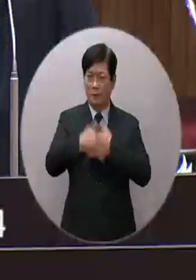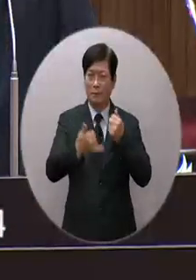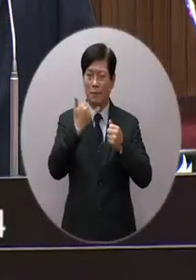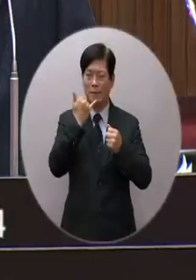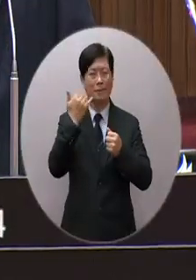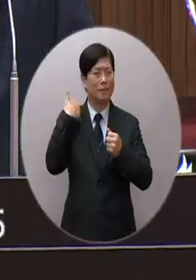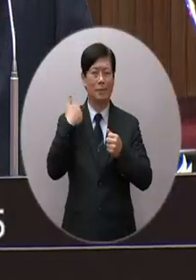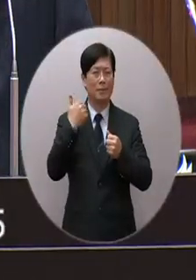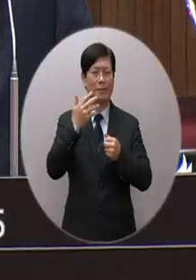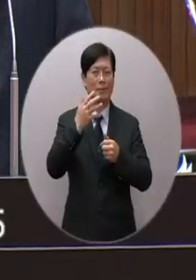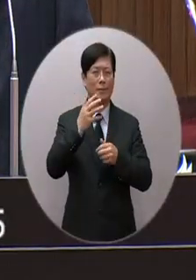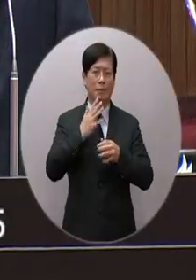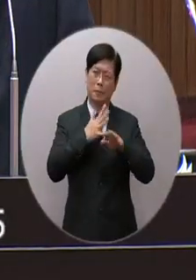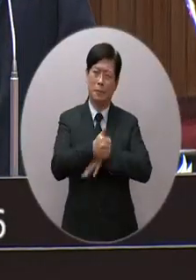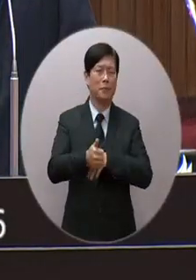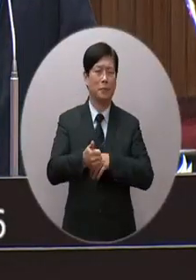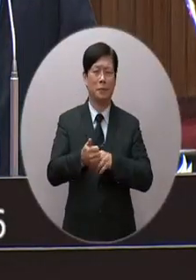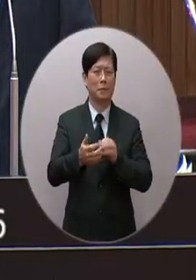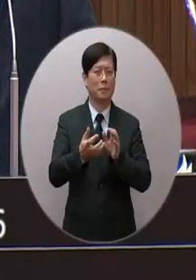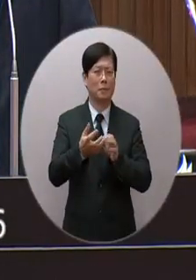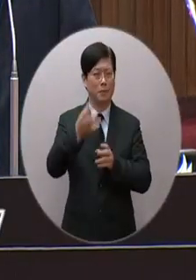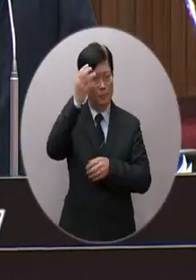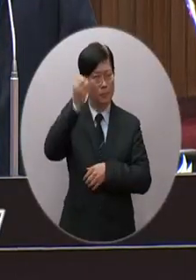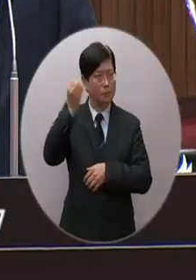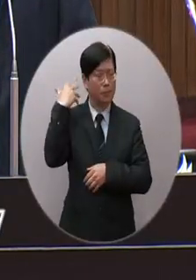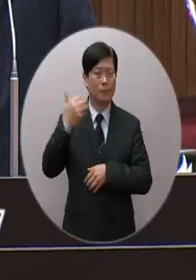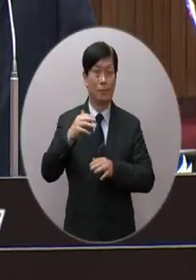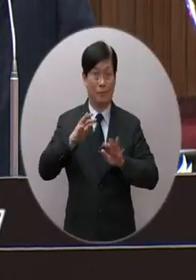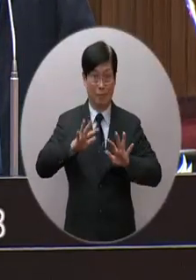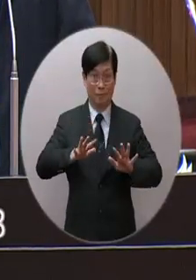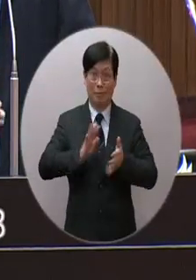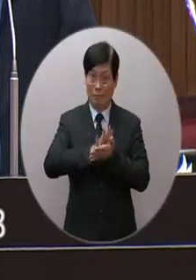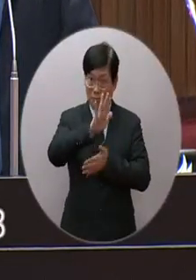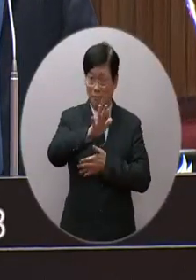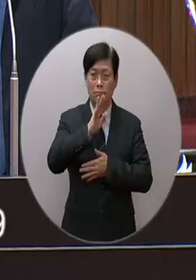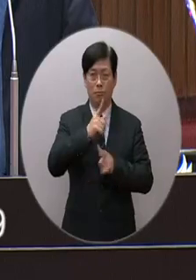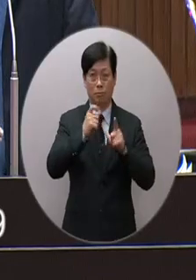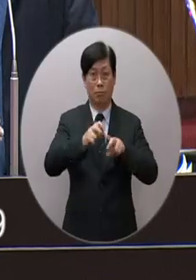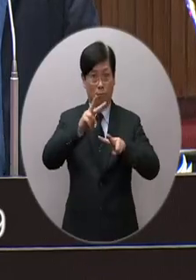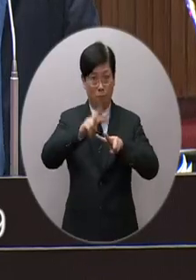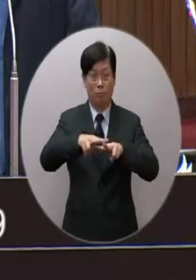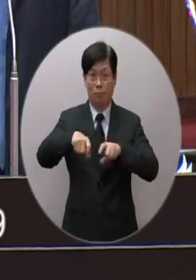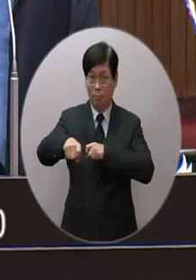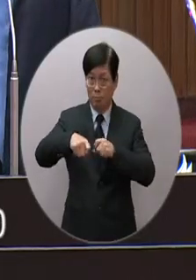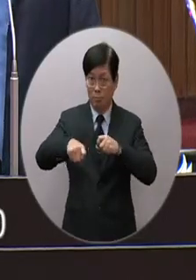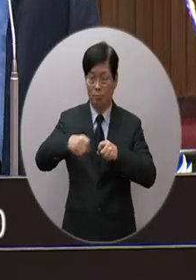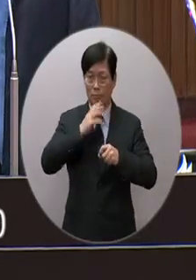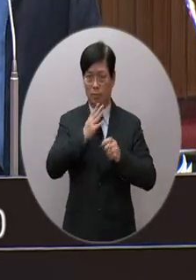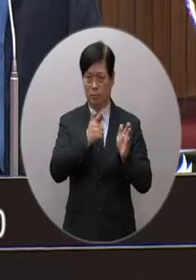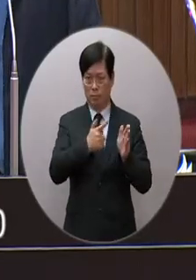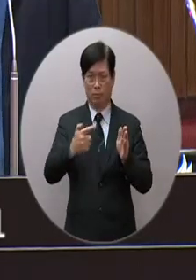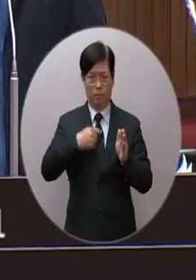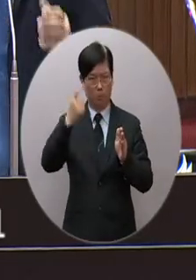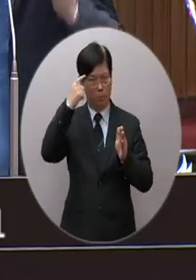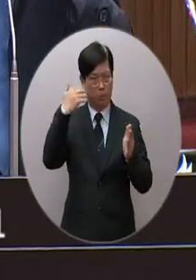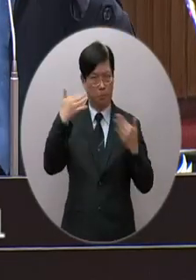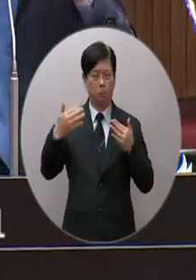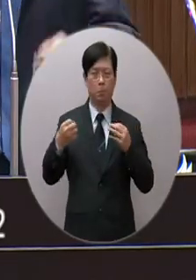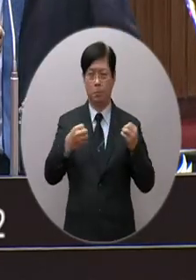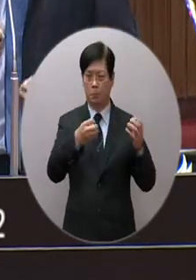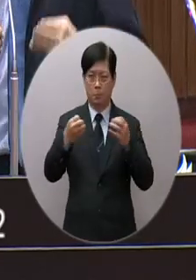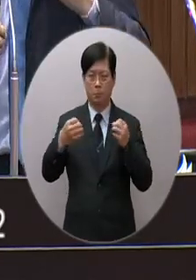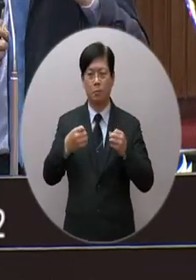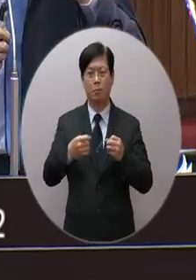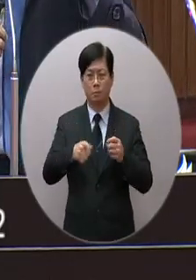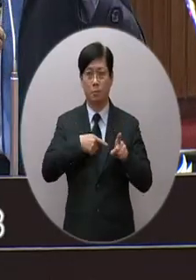过去啊，拢爱过去啊。咱未来要行的是一个公共政策民主化、理性辩论的。一个